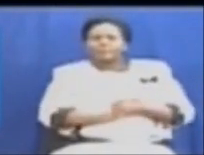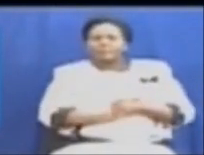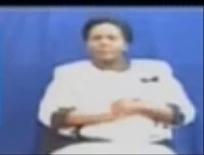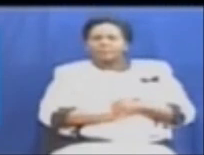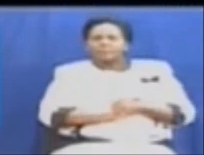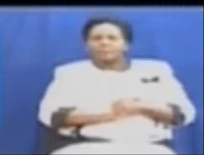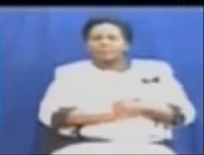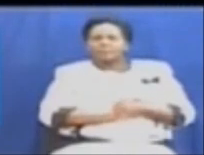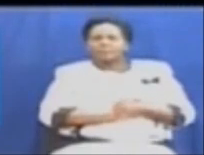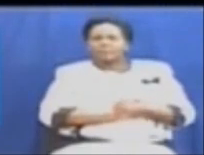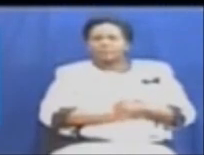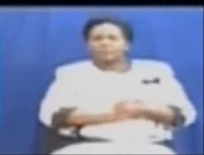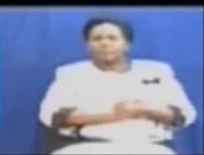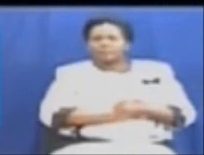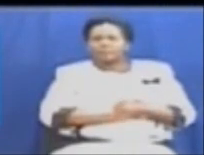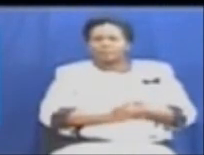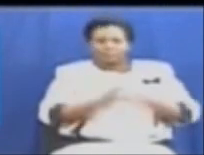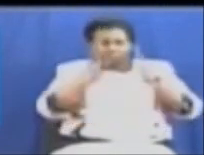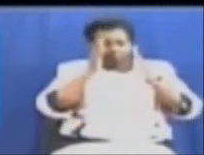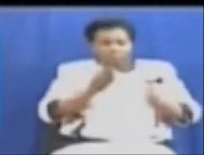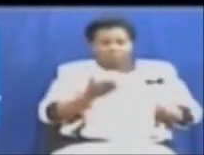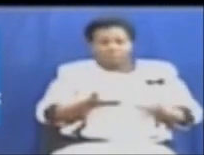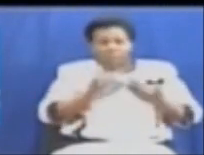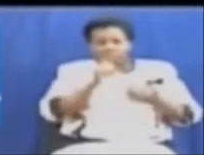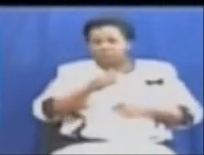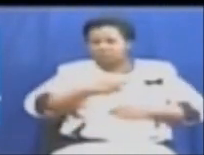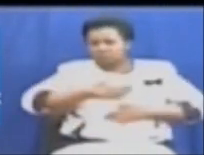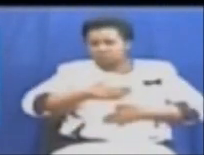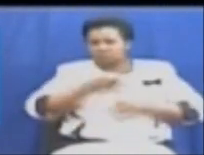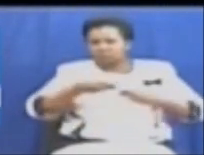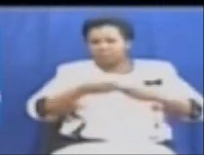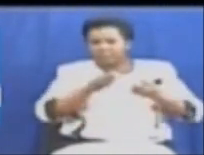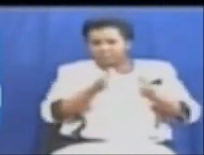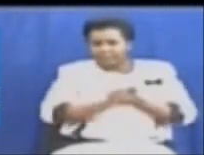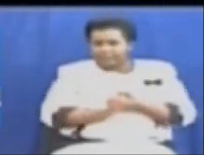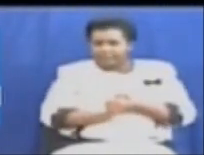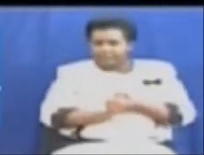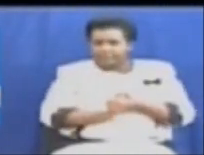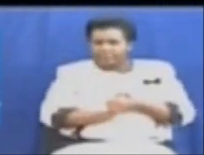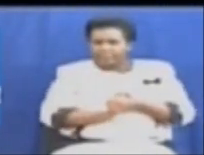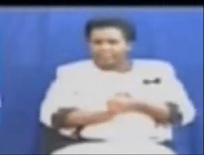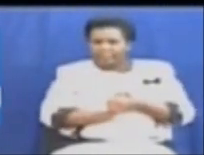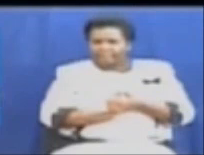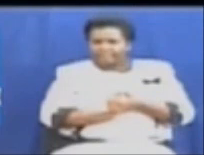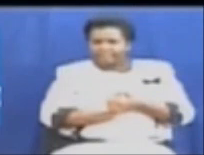eneo moja ambalo hatutengi fedha kwa ajili ya ujenzi wa barabara.